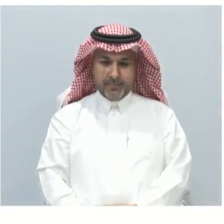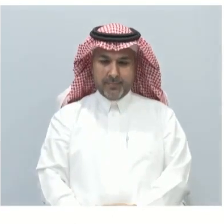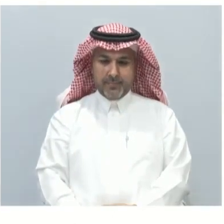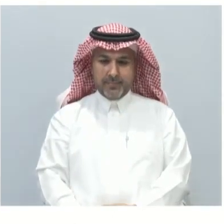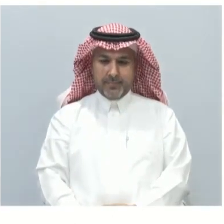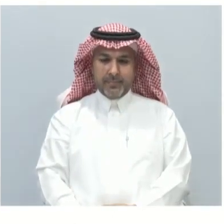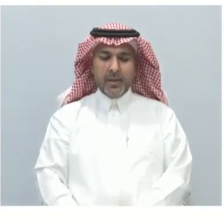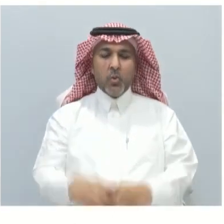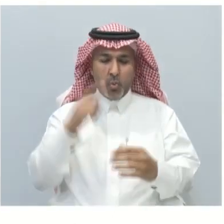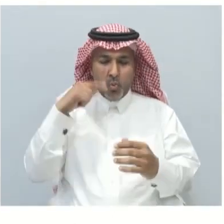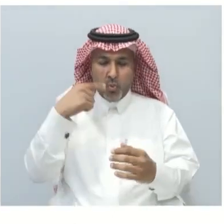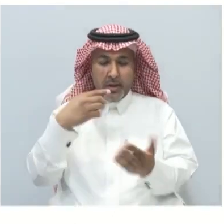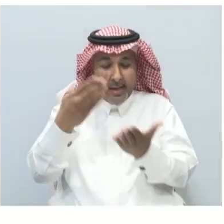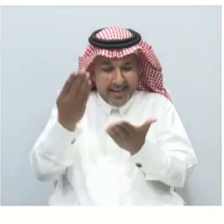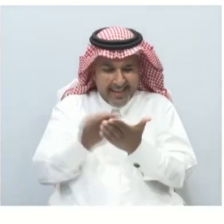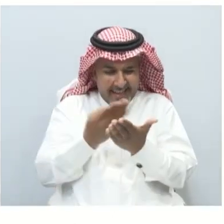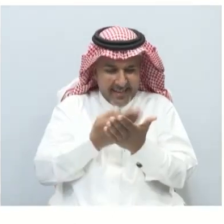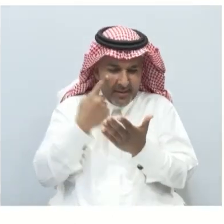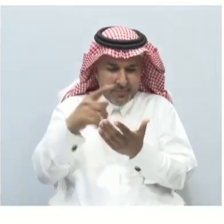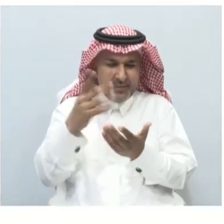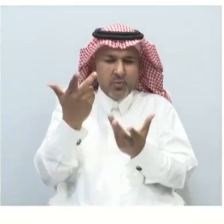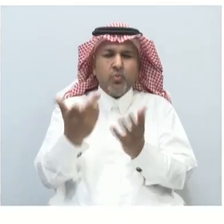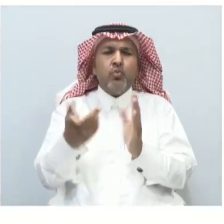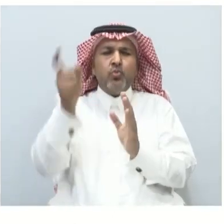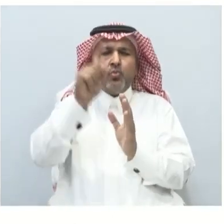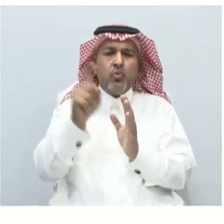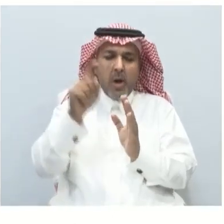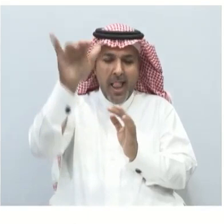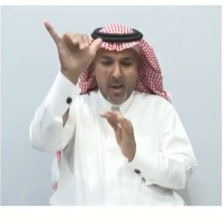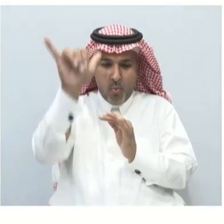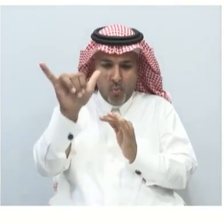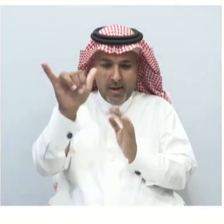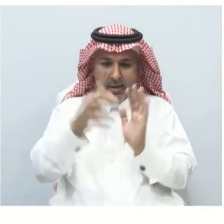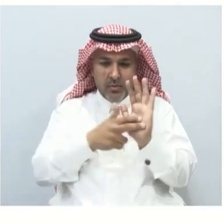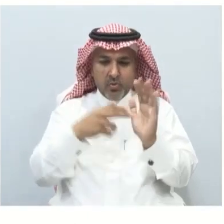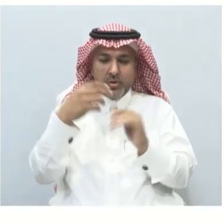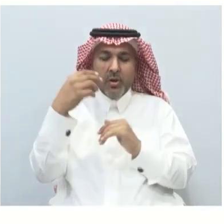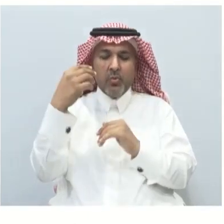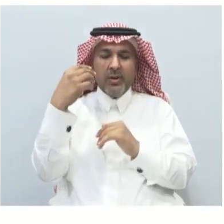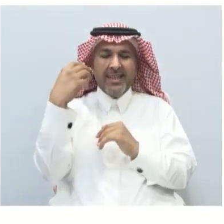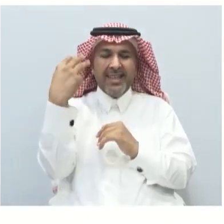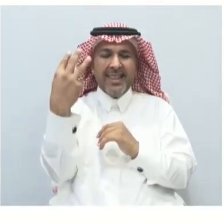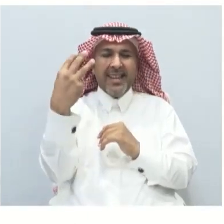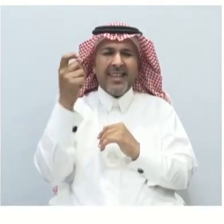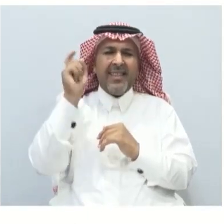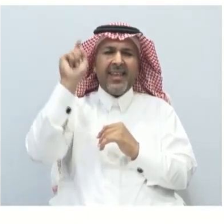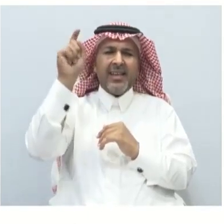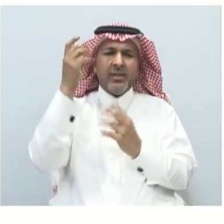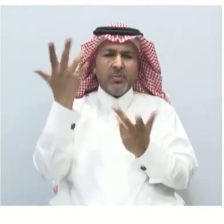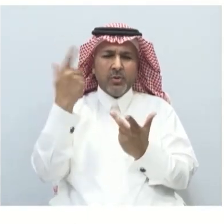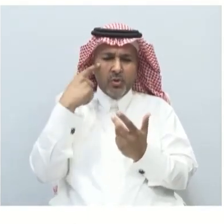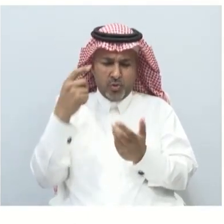الاول قلت لك مثل الداله واي تساوي ثلاثه اس اكس بيانين واوجد مقطع المحور واي وحدد المجال وحدد المدى يعني